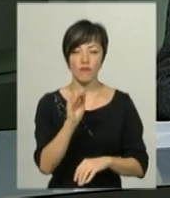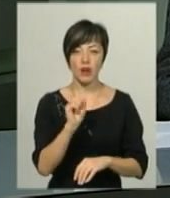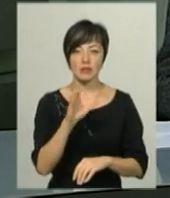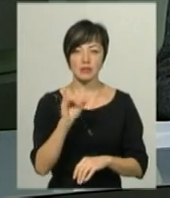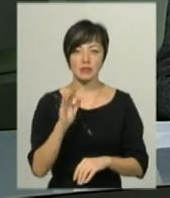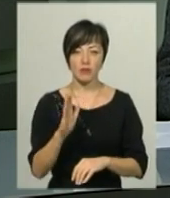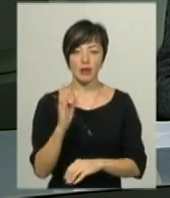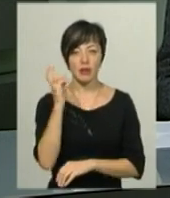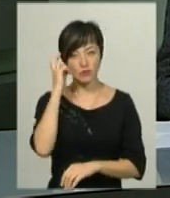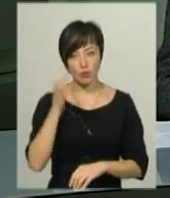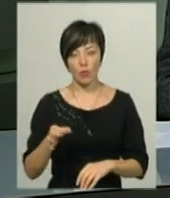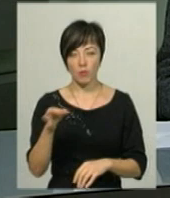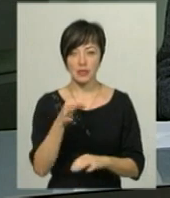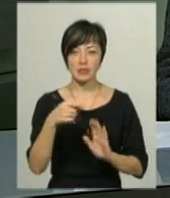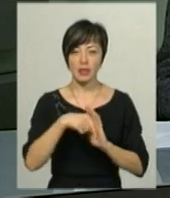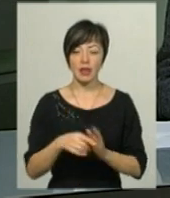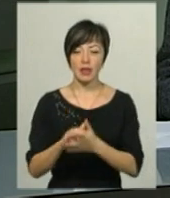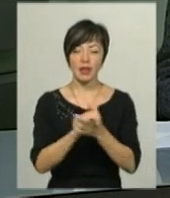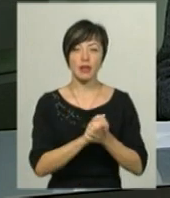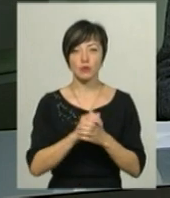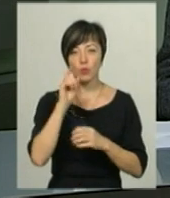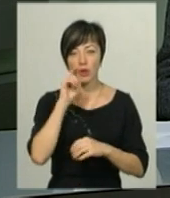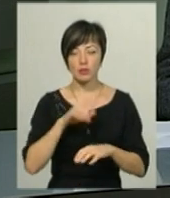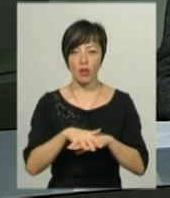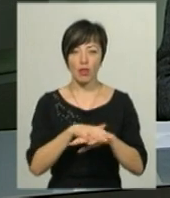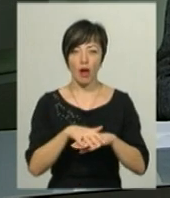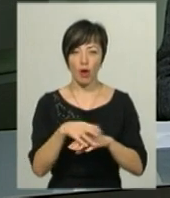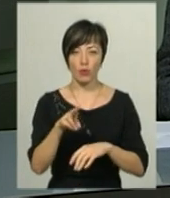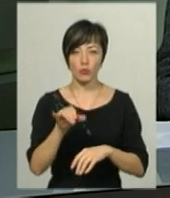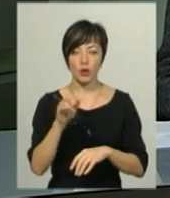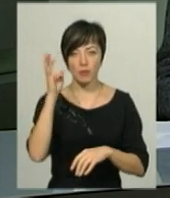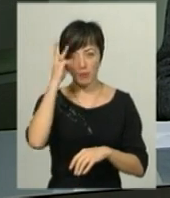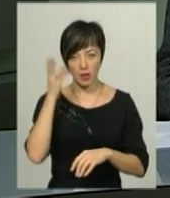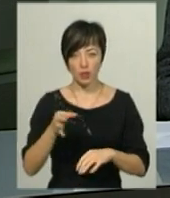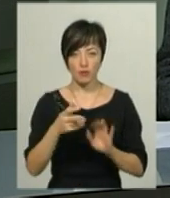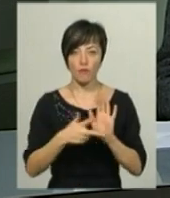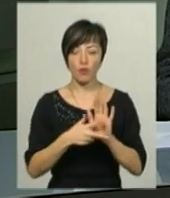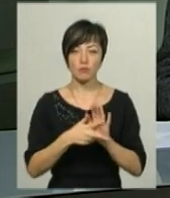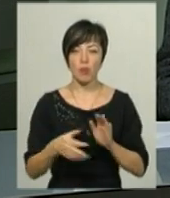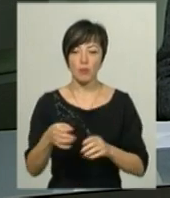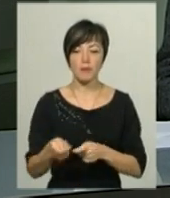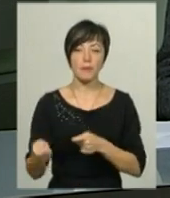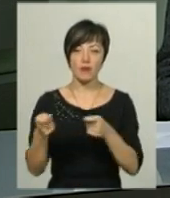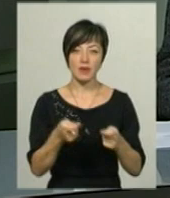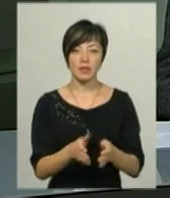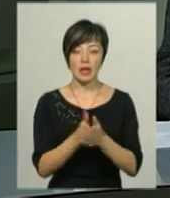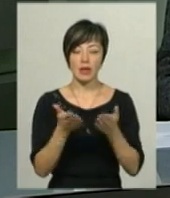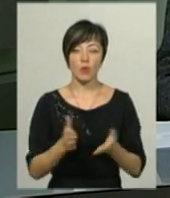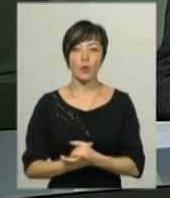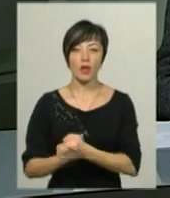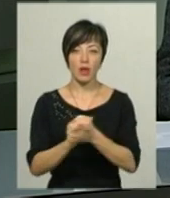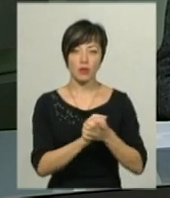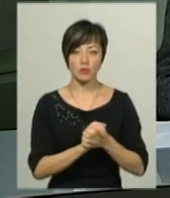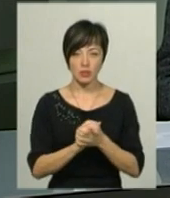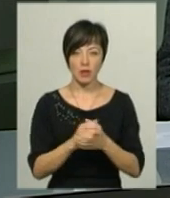Київської області. Він символізує єдність українського народу. Хмельниччина – восьма область, куди привезли книгу єдності.